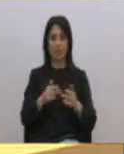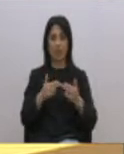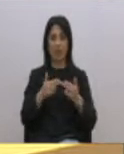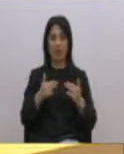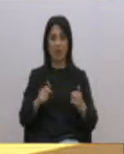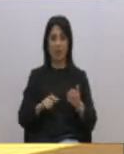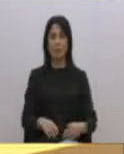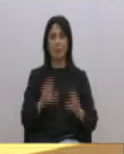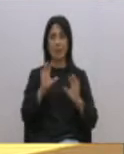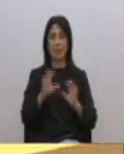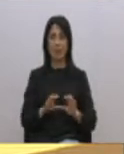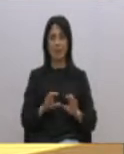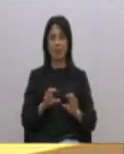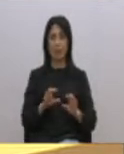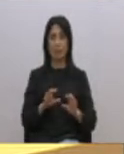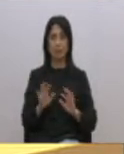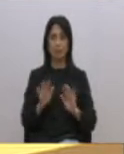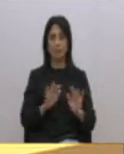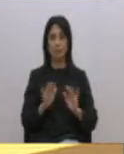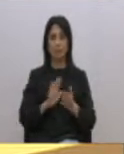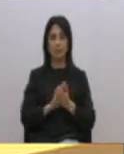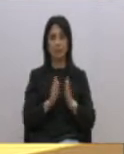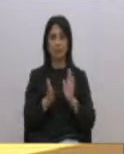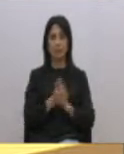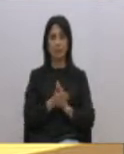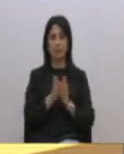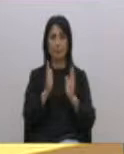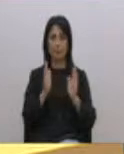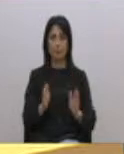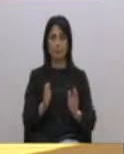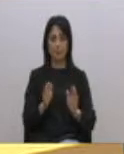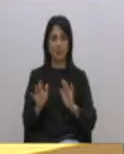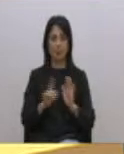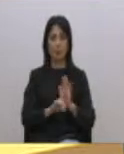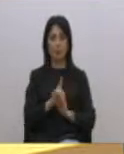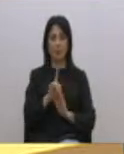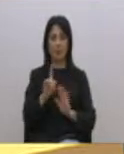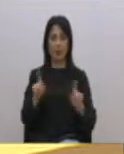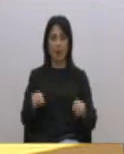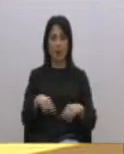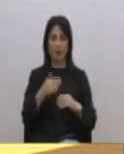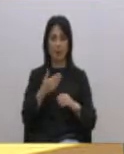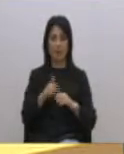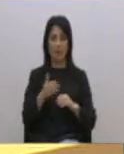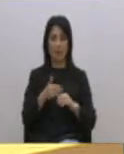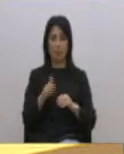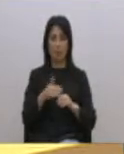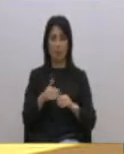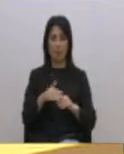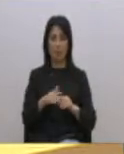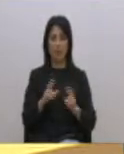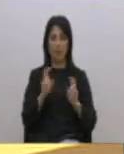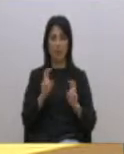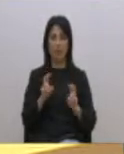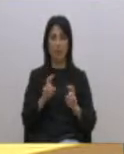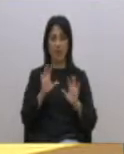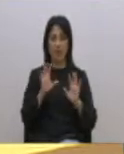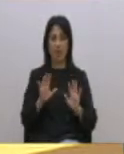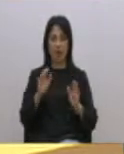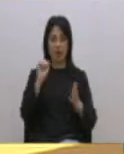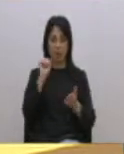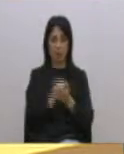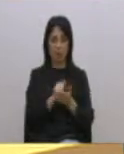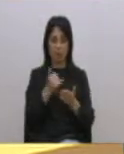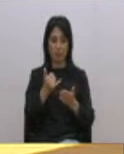აღიარების გზით. მოქმედების ვადა განისაზღვრება და ამოქმედება განხორციელდება ეტაპობრივად. კერძოდ, კანონის